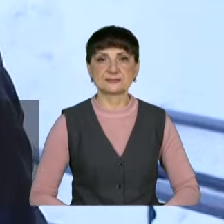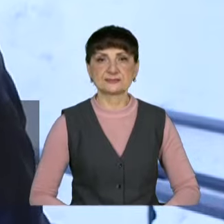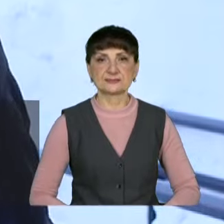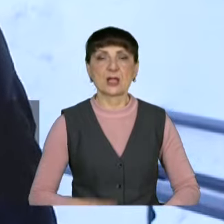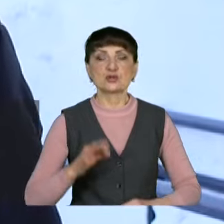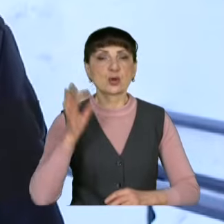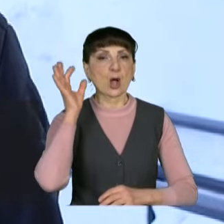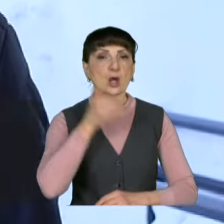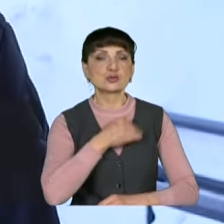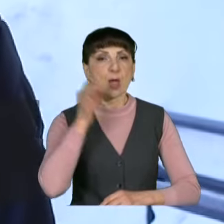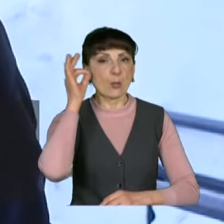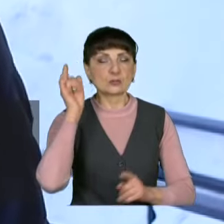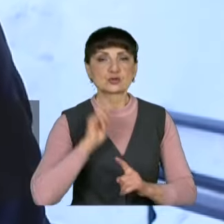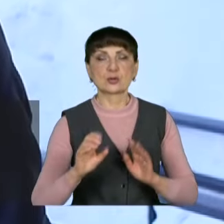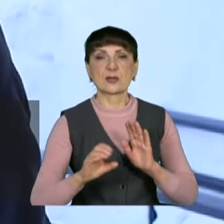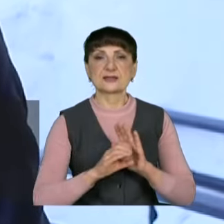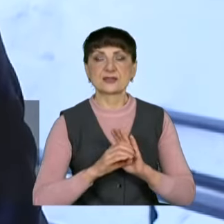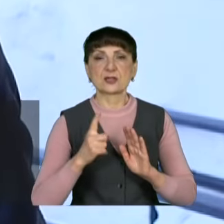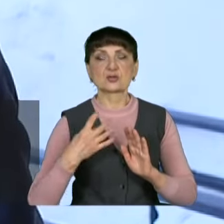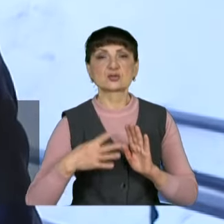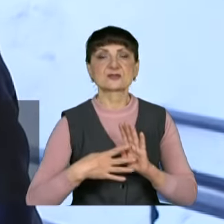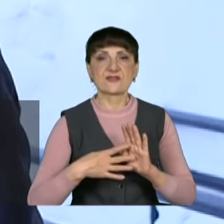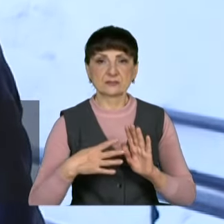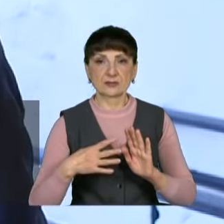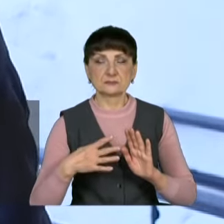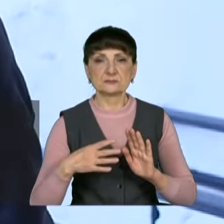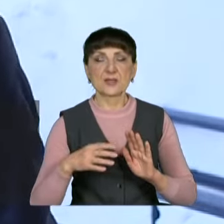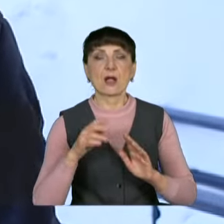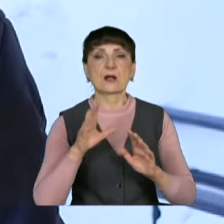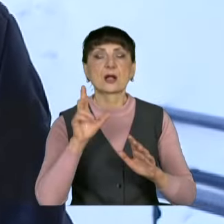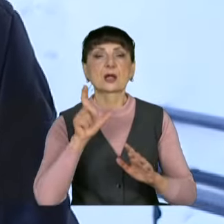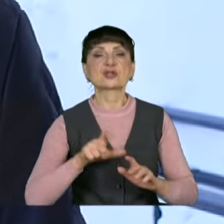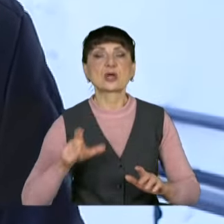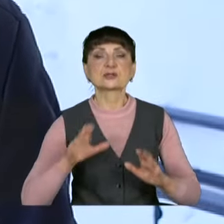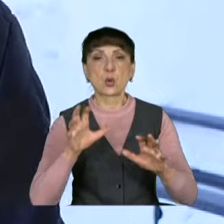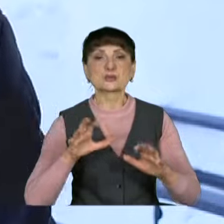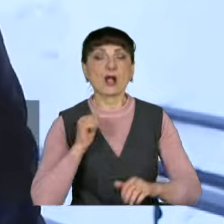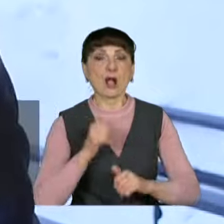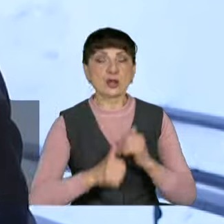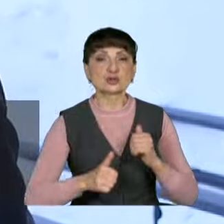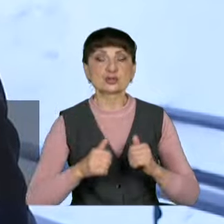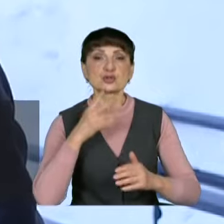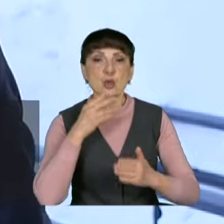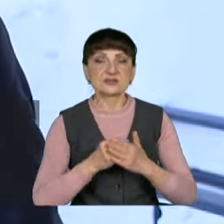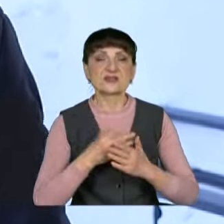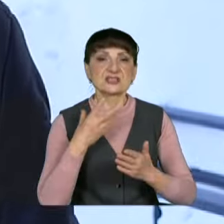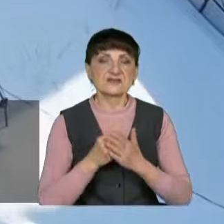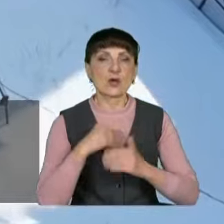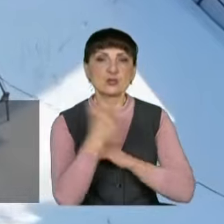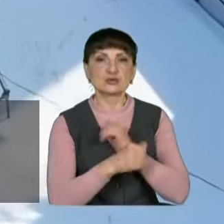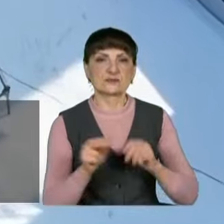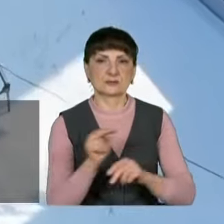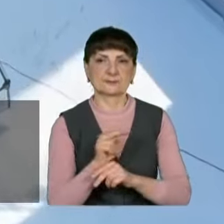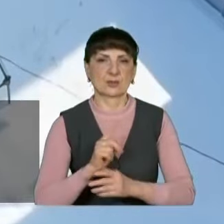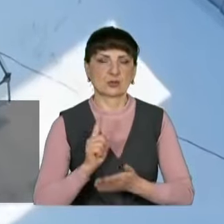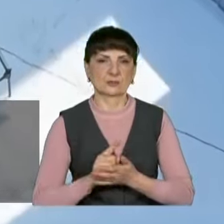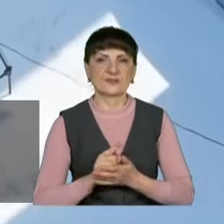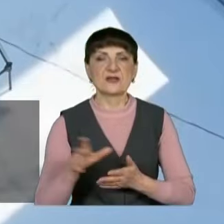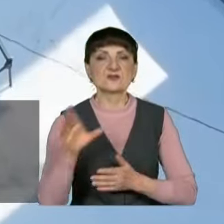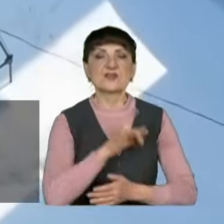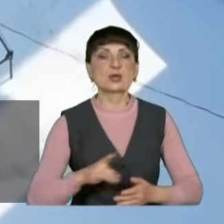хочу напомнить, что статья 189 кодекса, Гражданского кодекса, каждый собственник несет бремя содержания своего имущества. Всего в